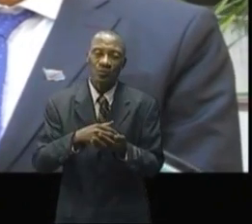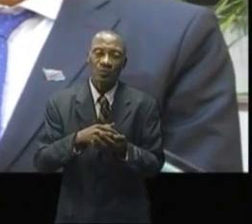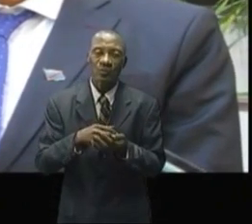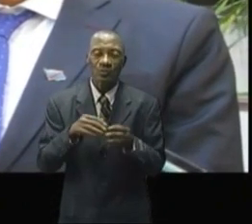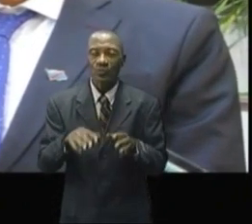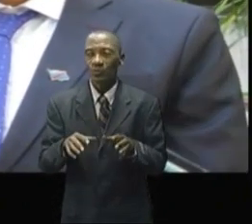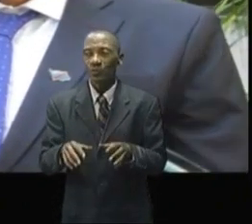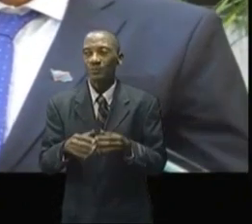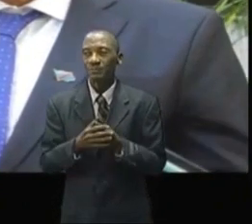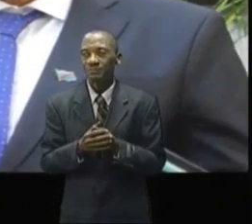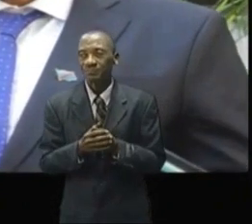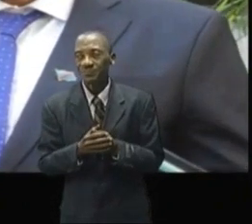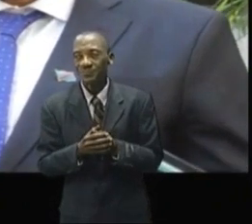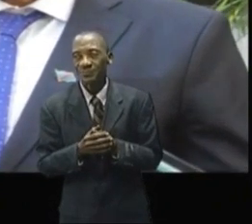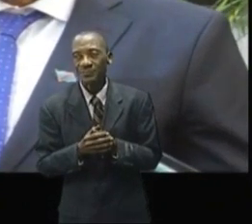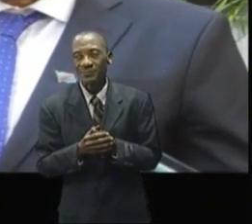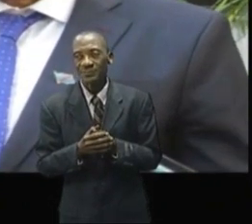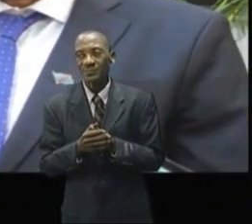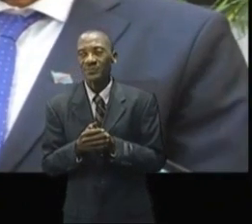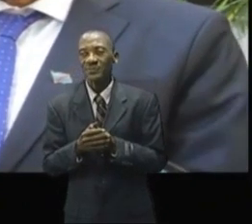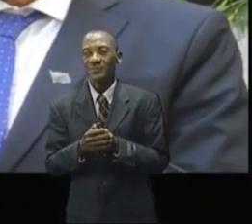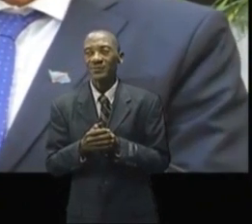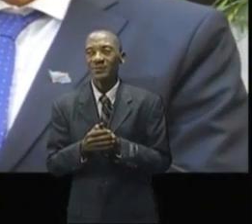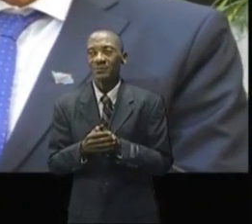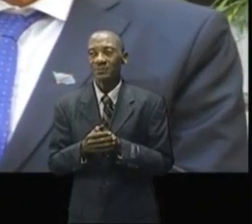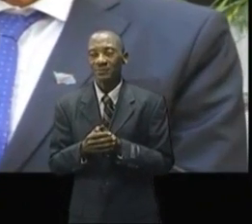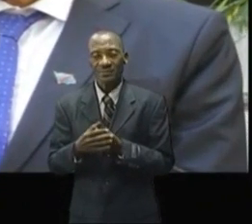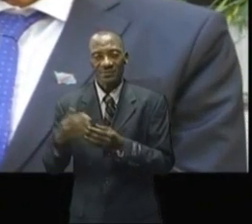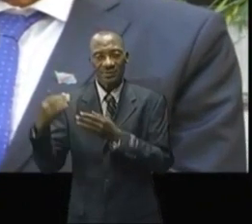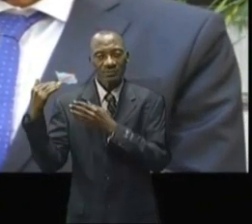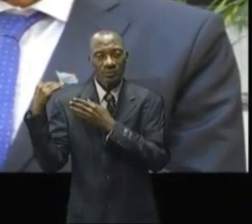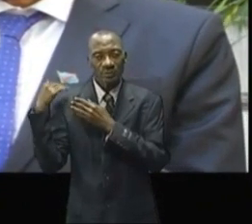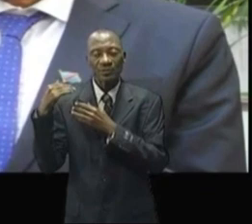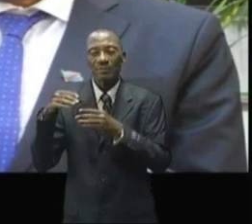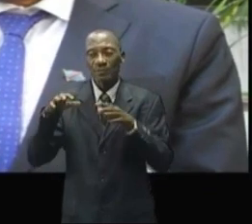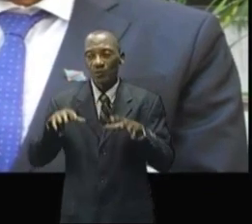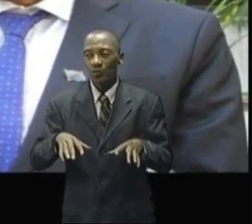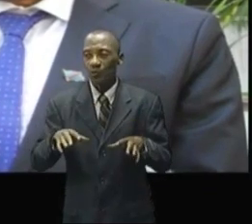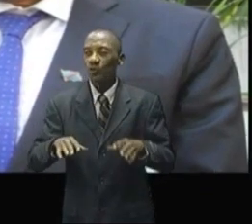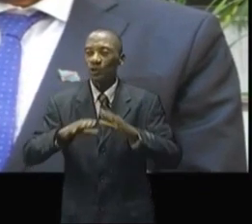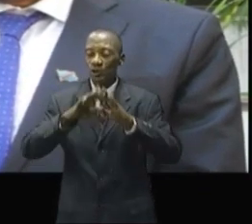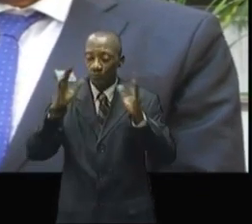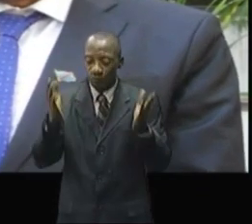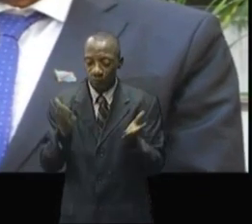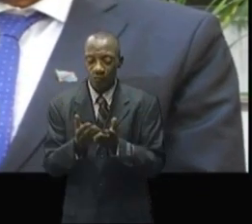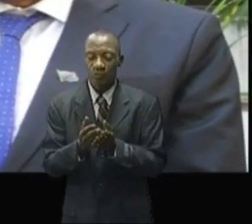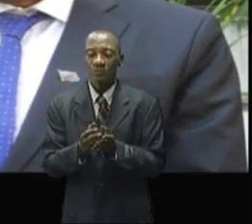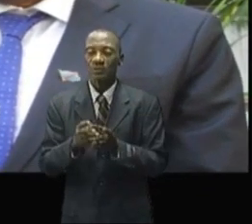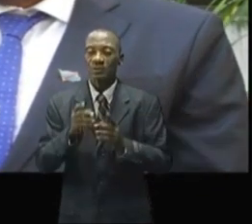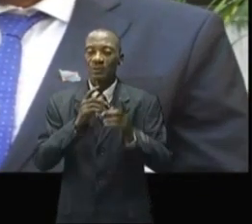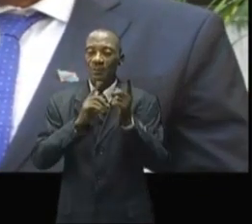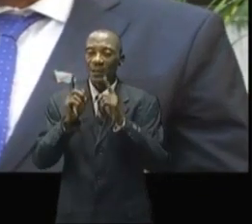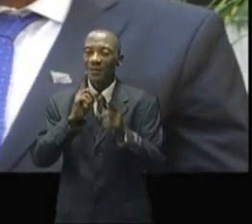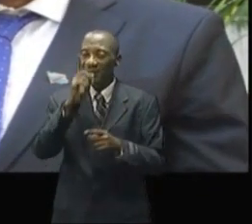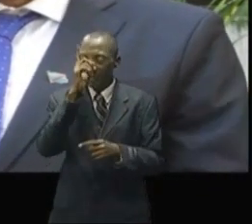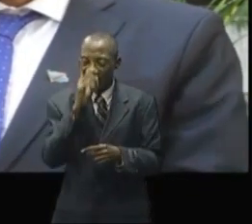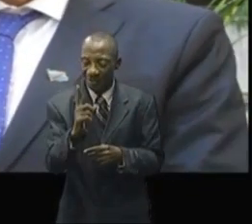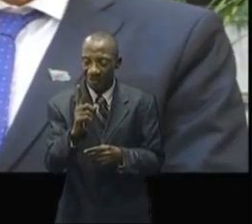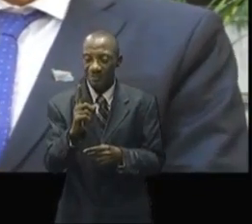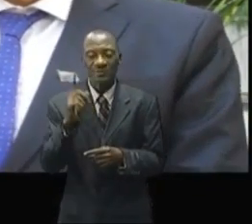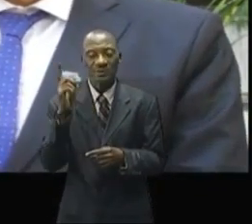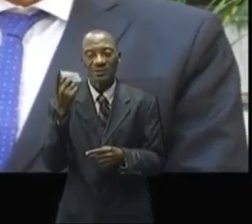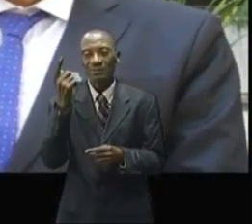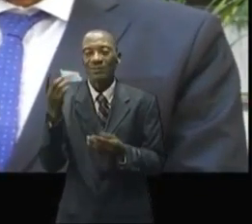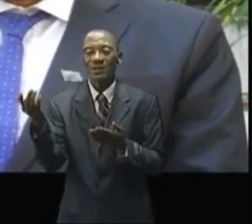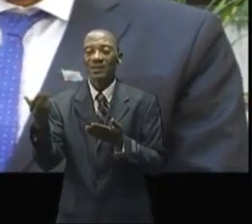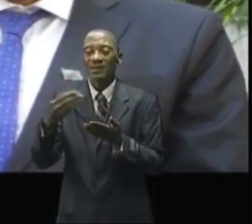pour voir comment consolider ce cadre, comment le revisiter en cas